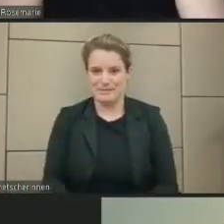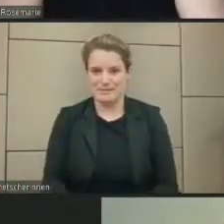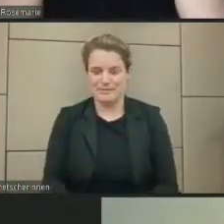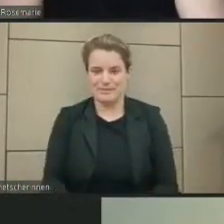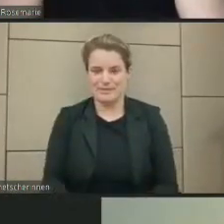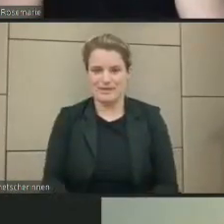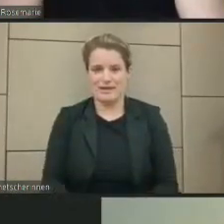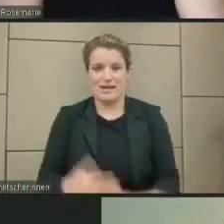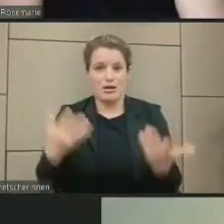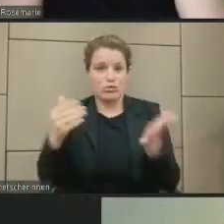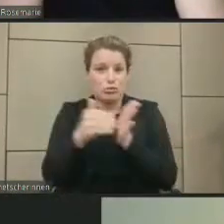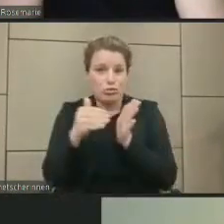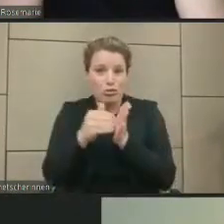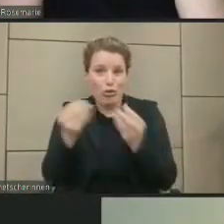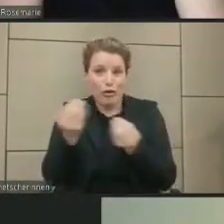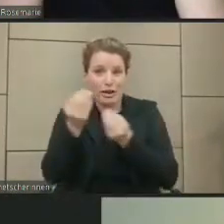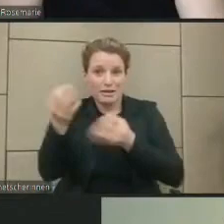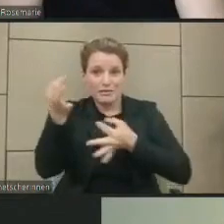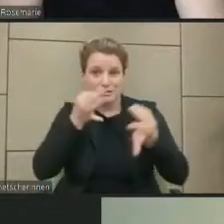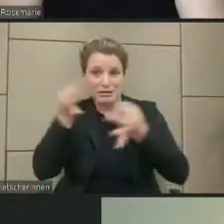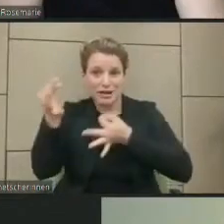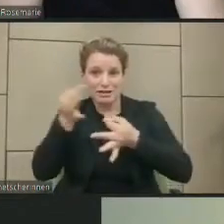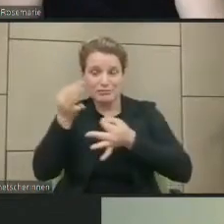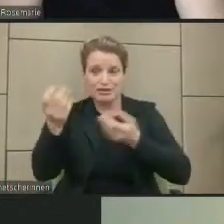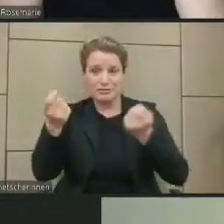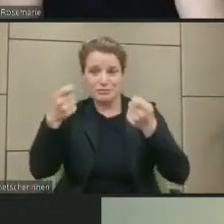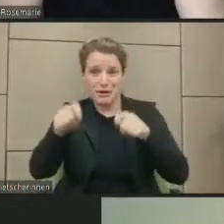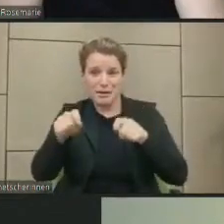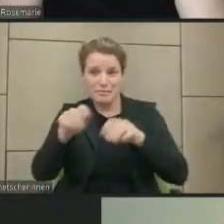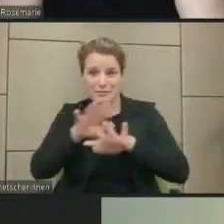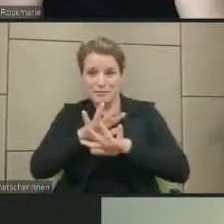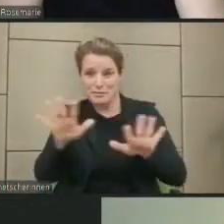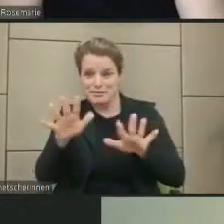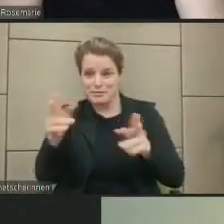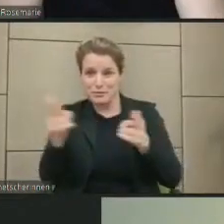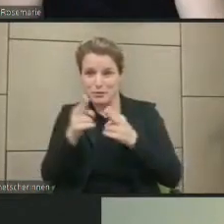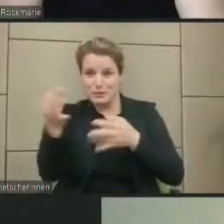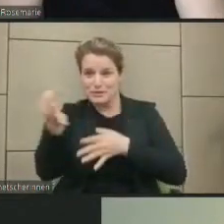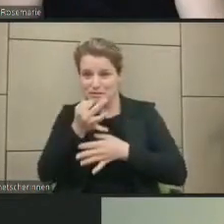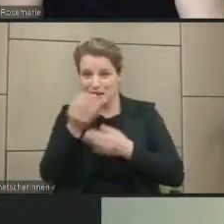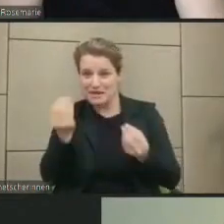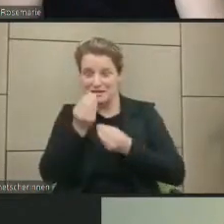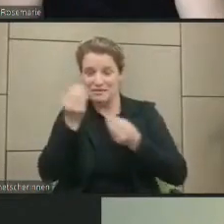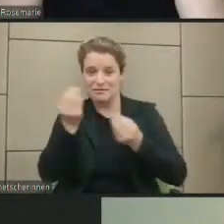gibt es sonst noch irgendwelche Fragen zum Abschluss? Irgendwas ganz Kurzes? Oder?